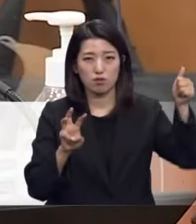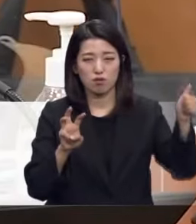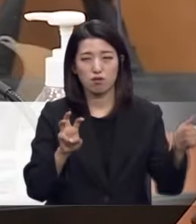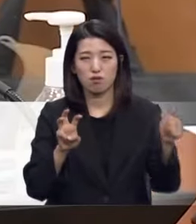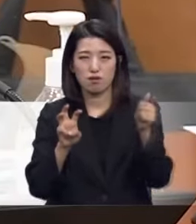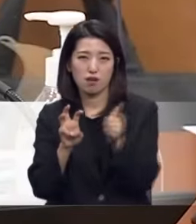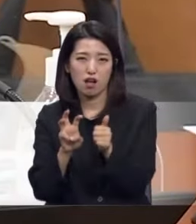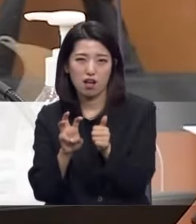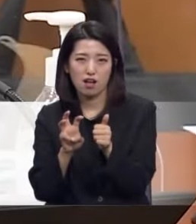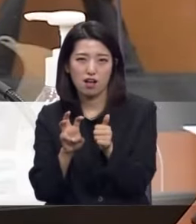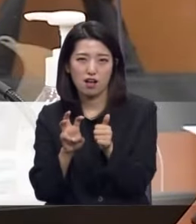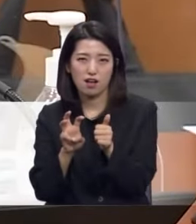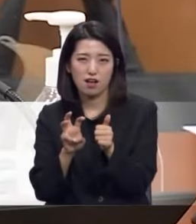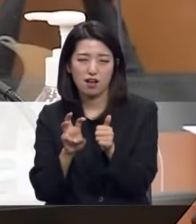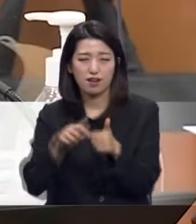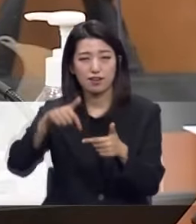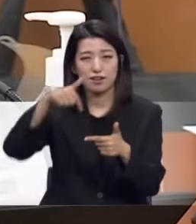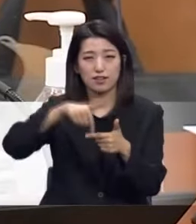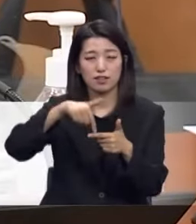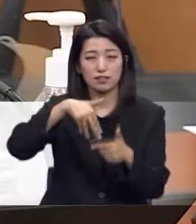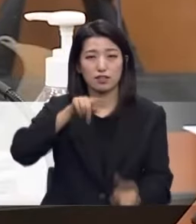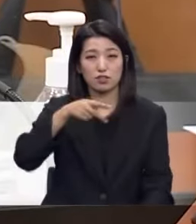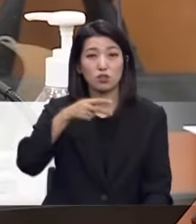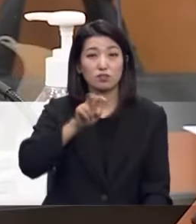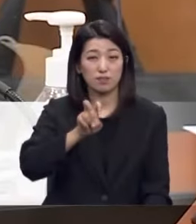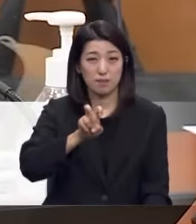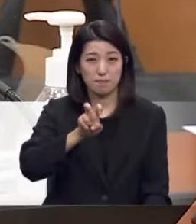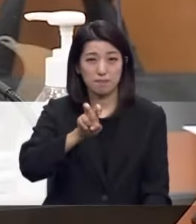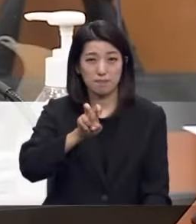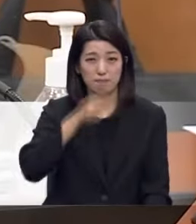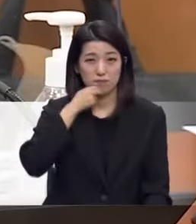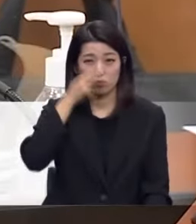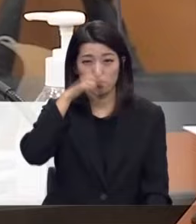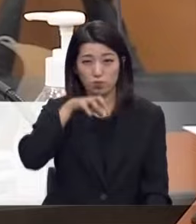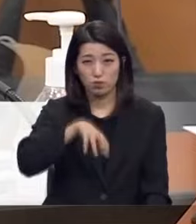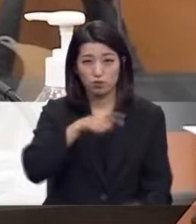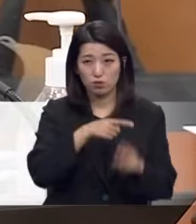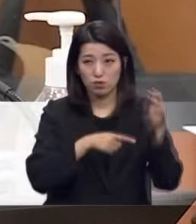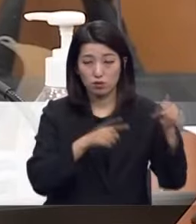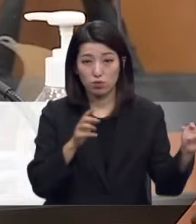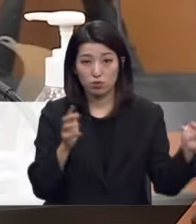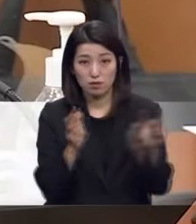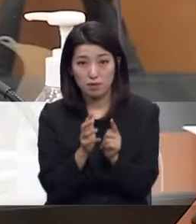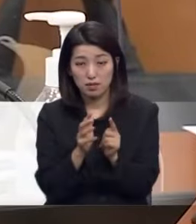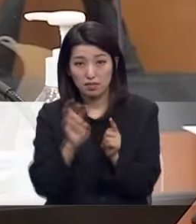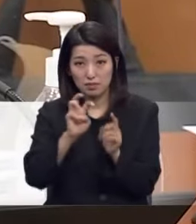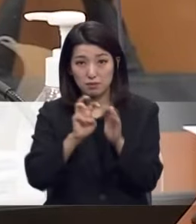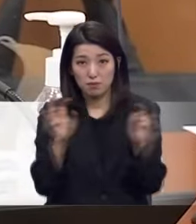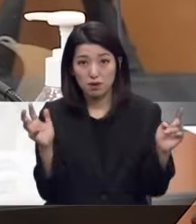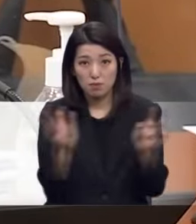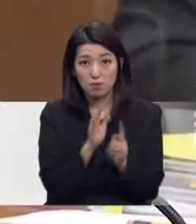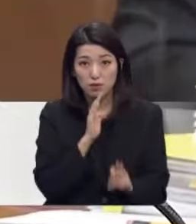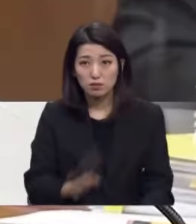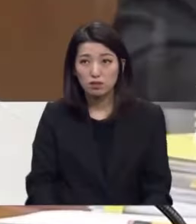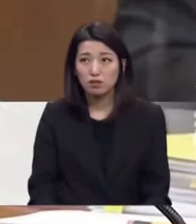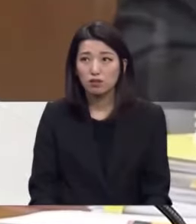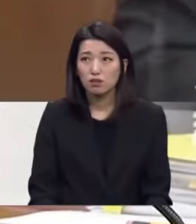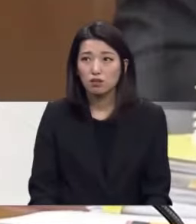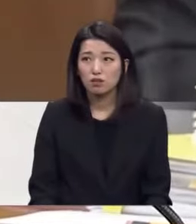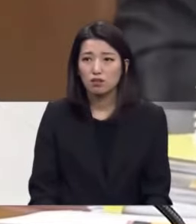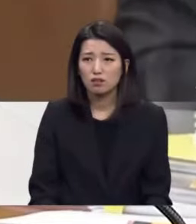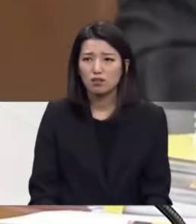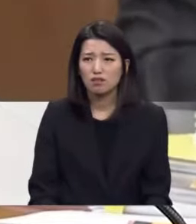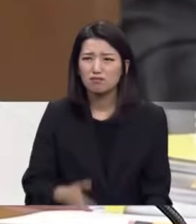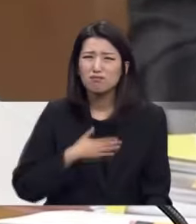이자리에이 청동의에 합류를 했습니다 기억나십니까 제가 노래를